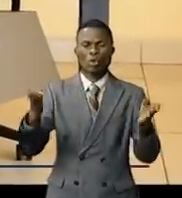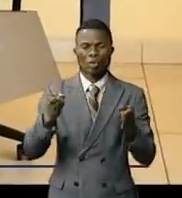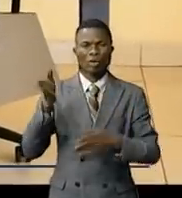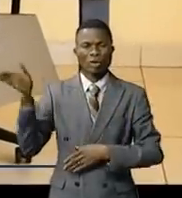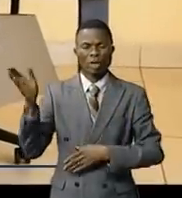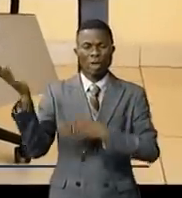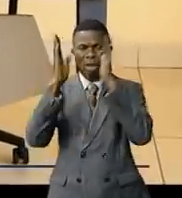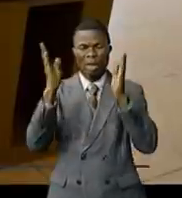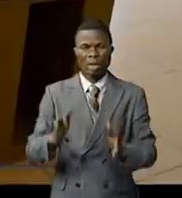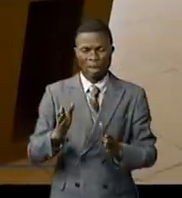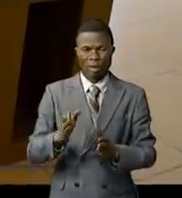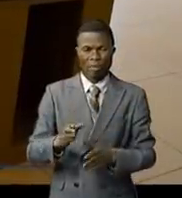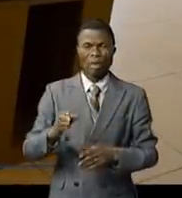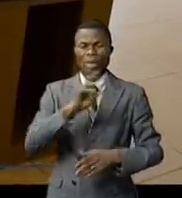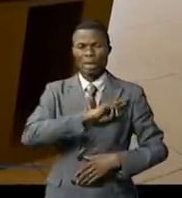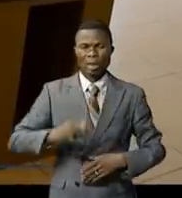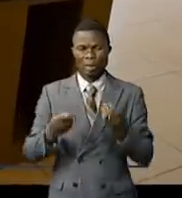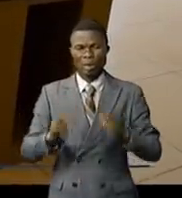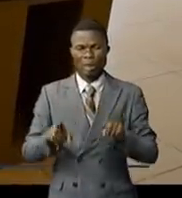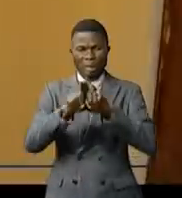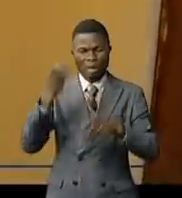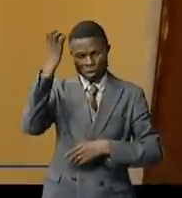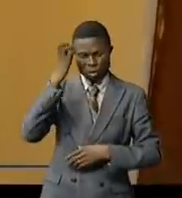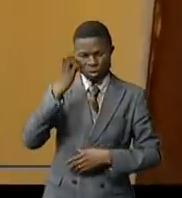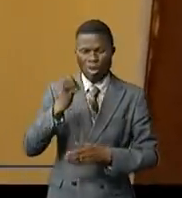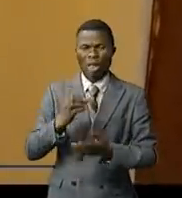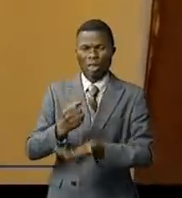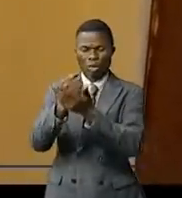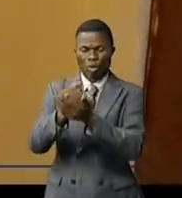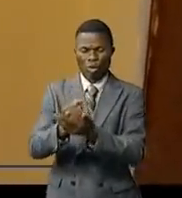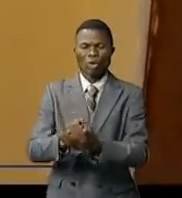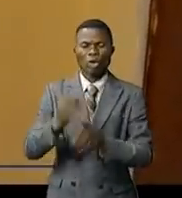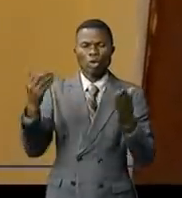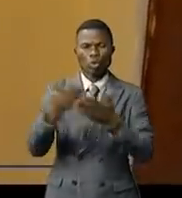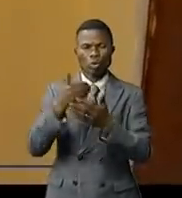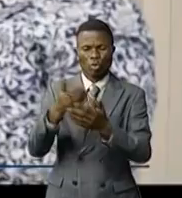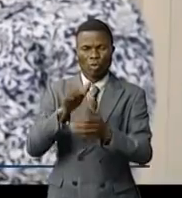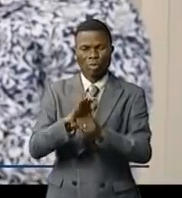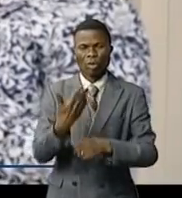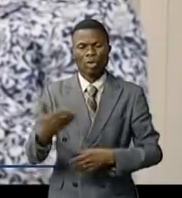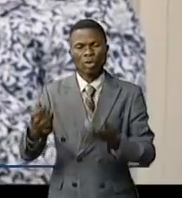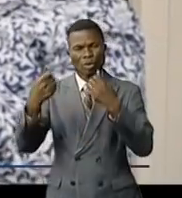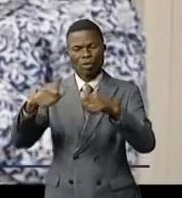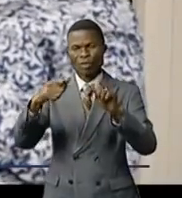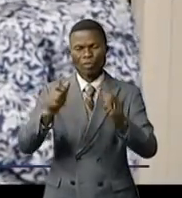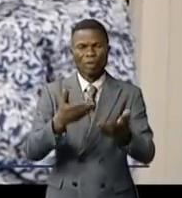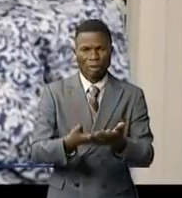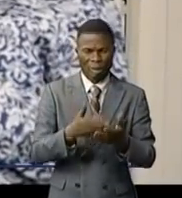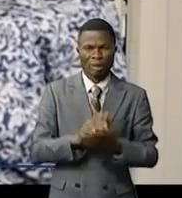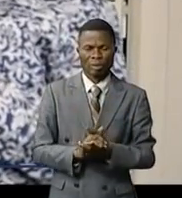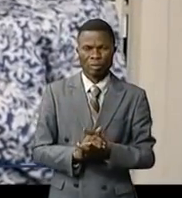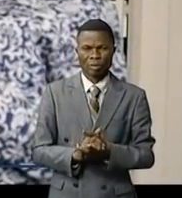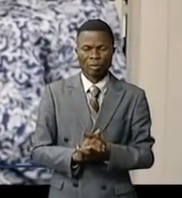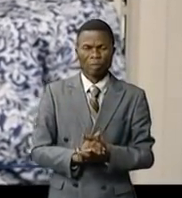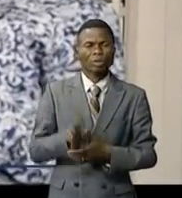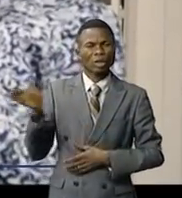commerce RDC Europe apportent un vent nouveau chez les miniers artisanaux, les vendeurs de divers articles. Oh, la Chambre de commerce